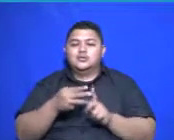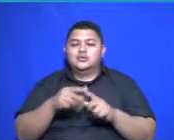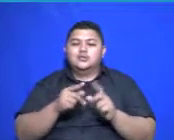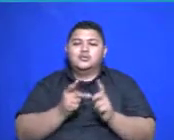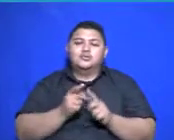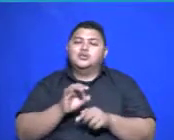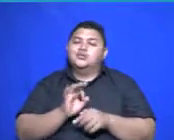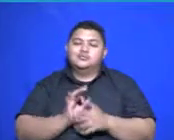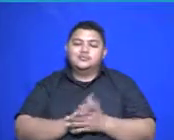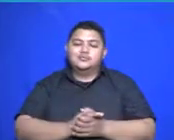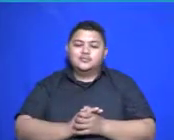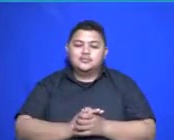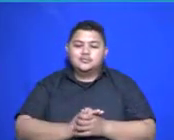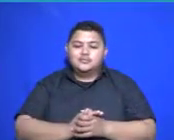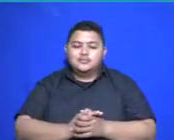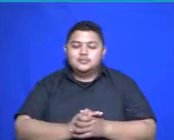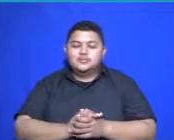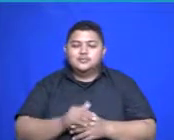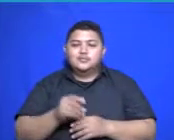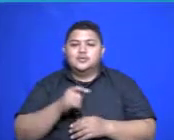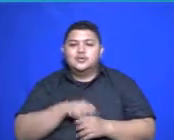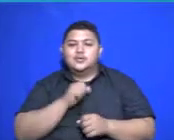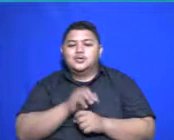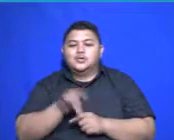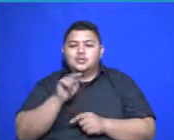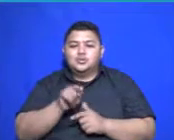tidak. Dalam pelaksanaannya itu,